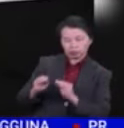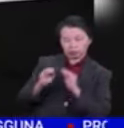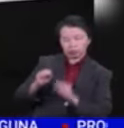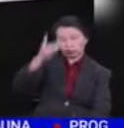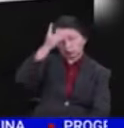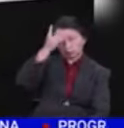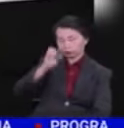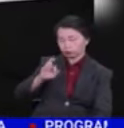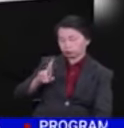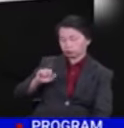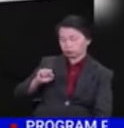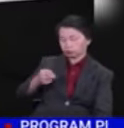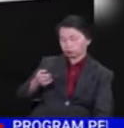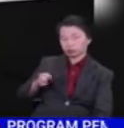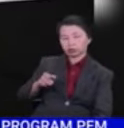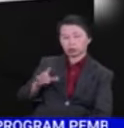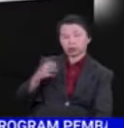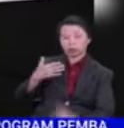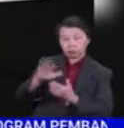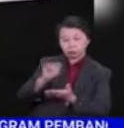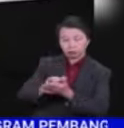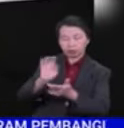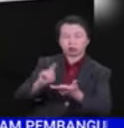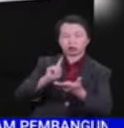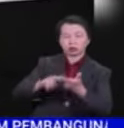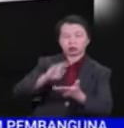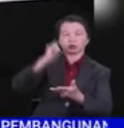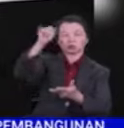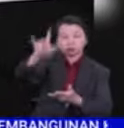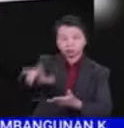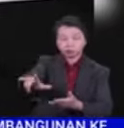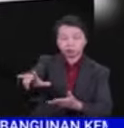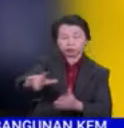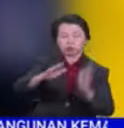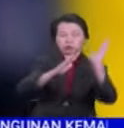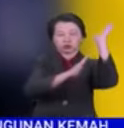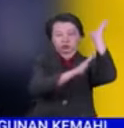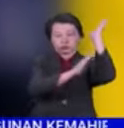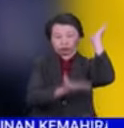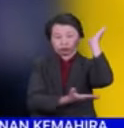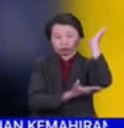jujur latih jatuh Rasyid Sidiq akan beraksi dalam kejohanan di Dubai minggu depan